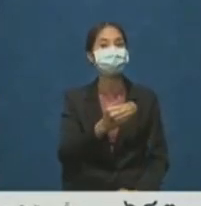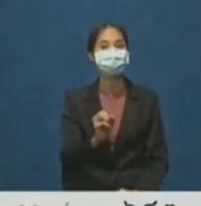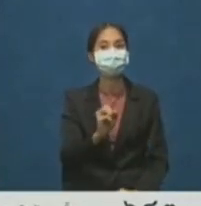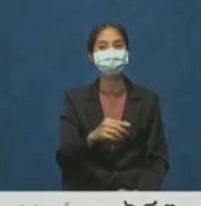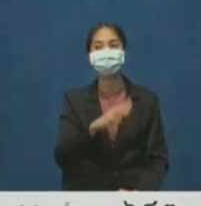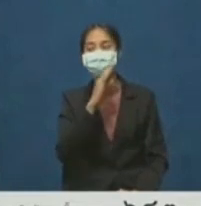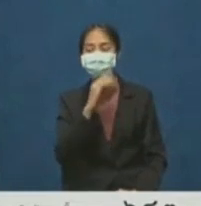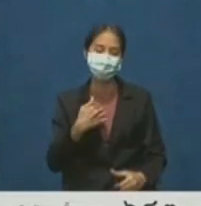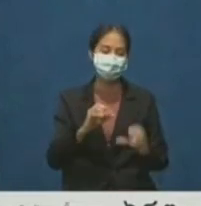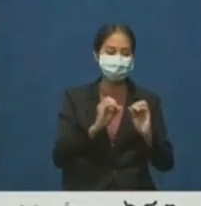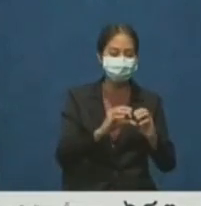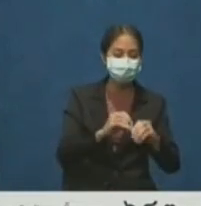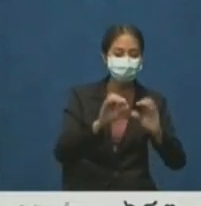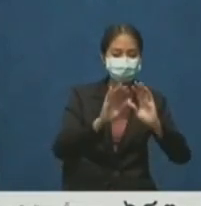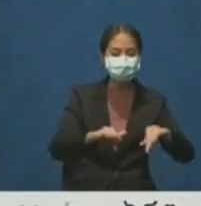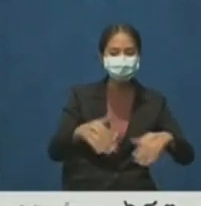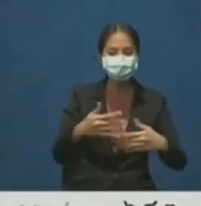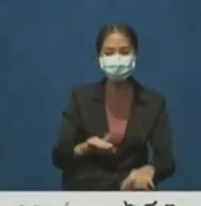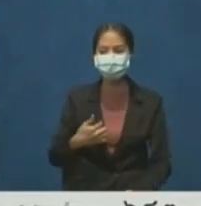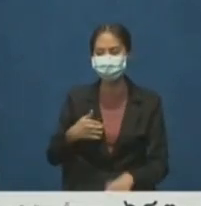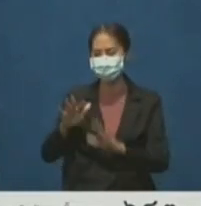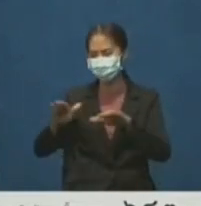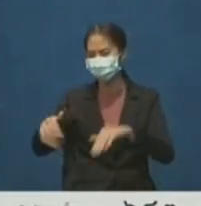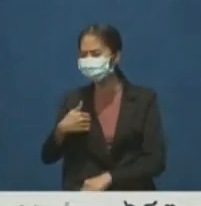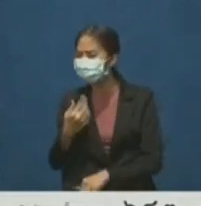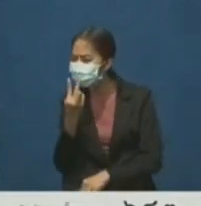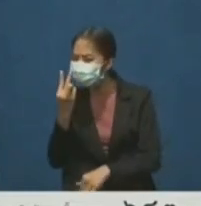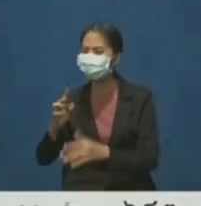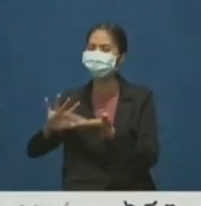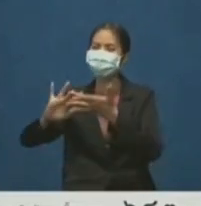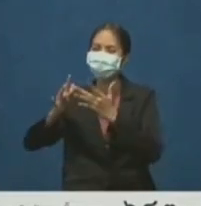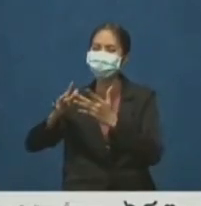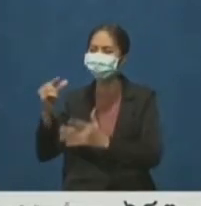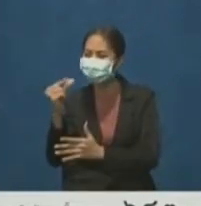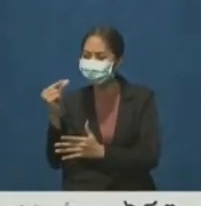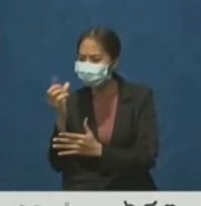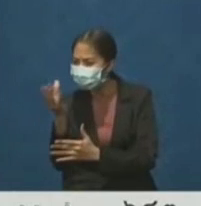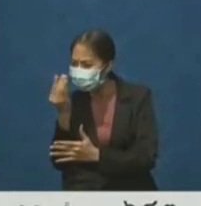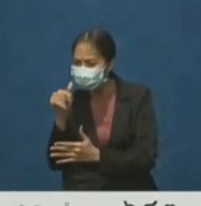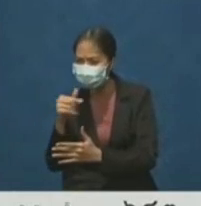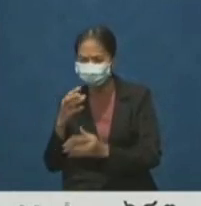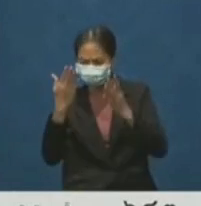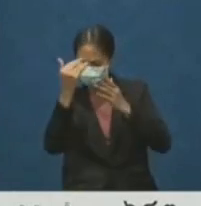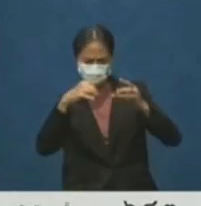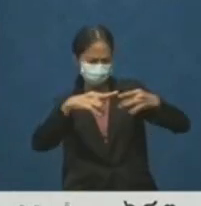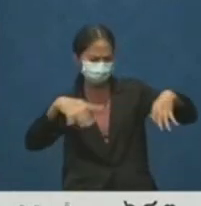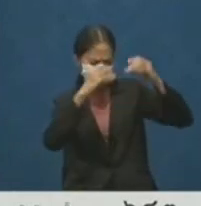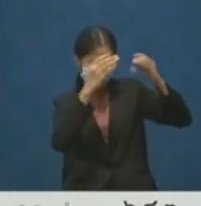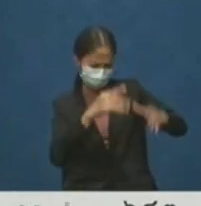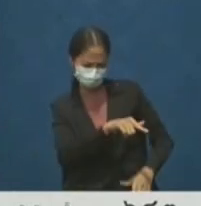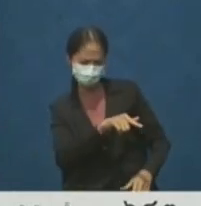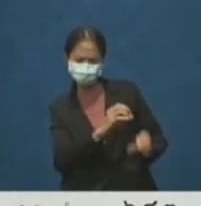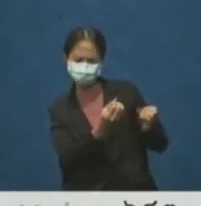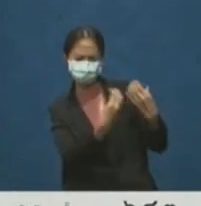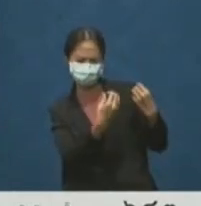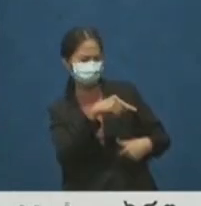าไม่ใช่ว่าสอนอะไรมาลูกศิษย์ไปเปิดดู Google Map แล้วบอกว่าอาจารย์ที่สอนไม่ถูกเนี่ยปัจจุบันเขาเป็นอย่างนี้